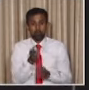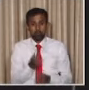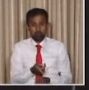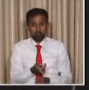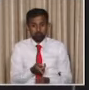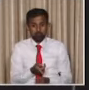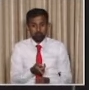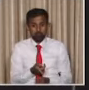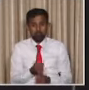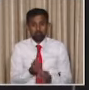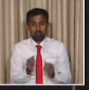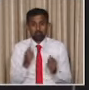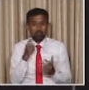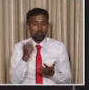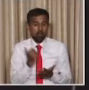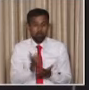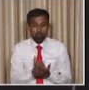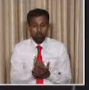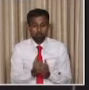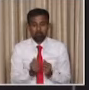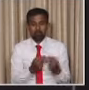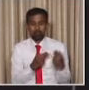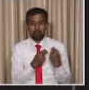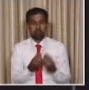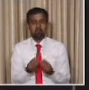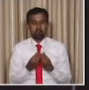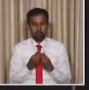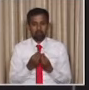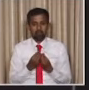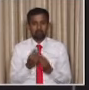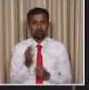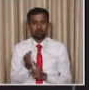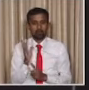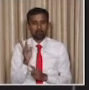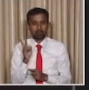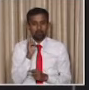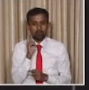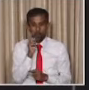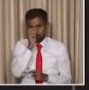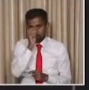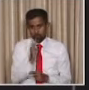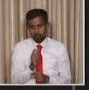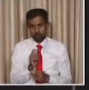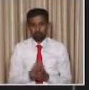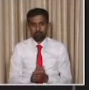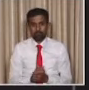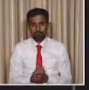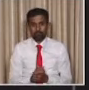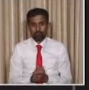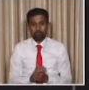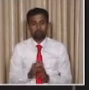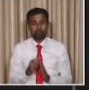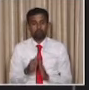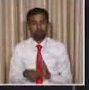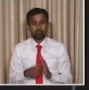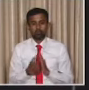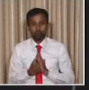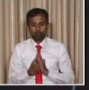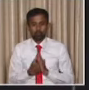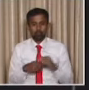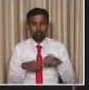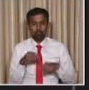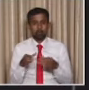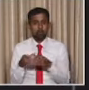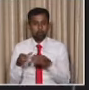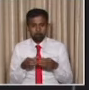amat bayana kabi oke ak bara gatu janadhipathi orang Ranil Wickremasinghe janadhipathi tuh අතවසෙන් එතුමාගේ ජාතියේ ගෞරවයේ සියලු දේශපාලන